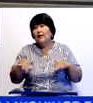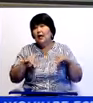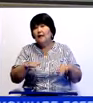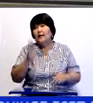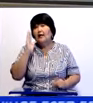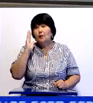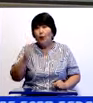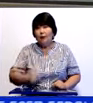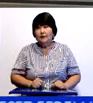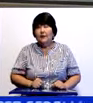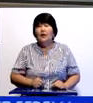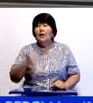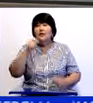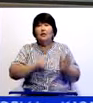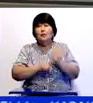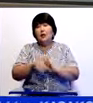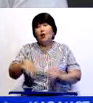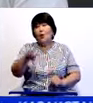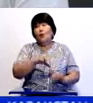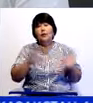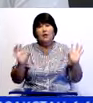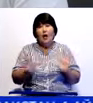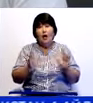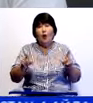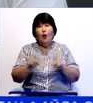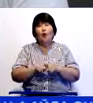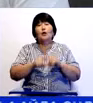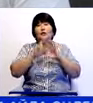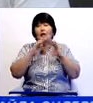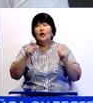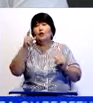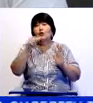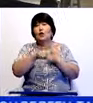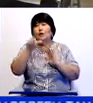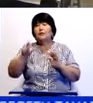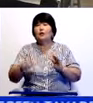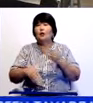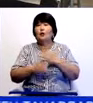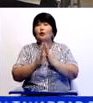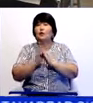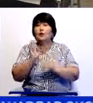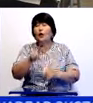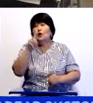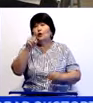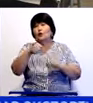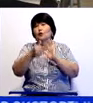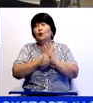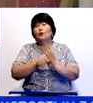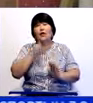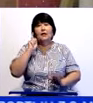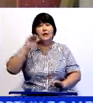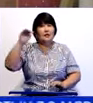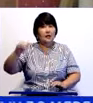боламыз. Жыл басынан бері өңірдегі қамқорлық дағдарыс орталығына 160 азамат көмекке жүгінген, олардың 116-сы кәмелет